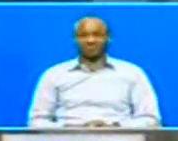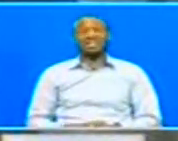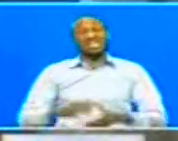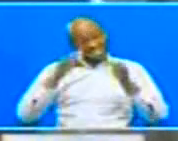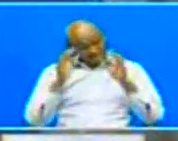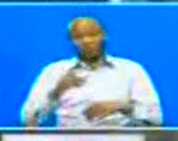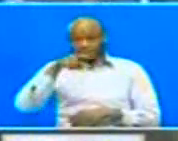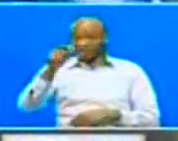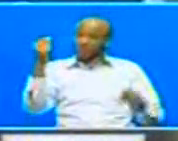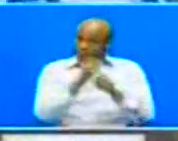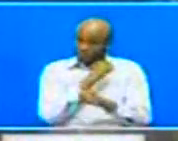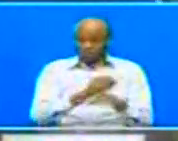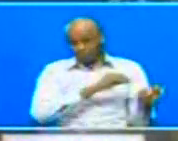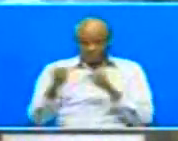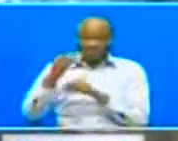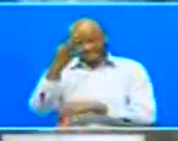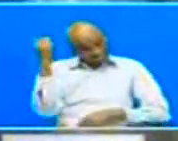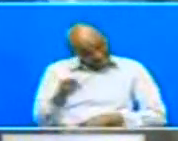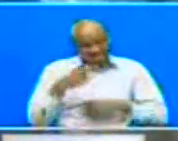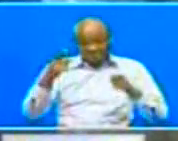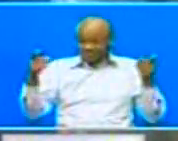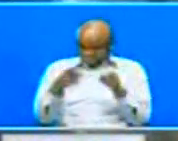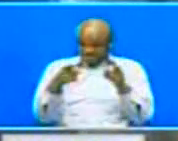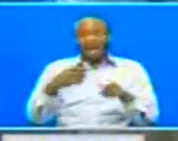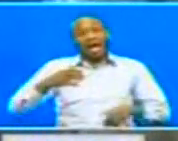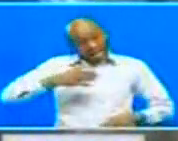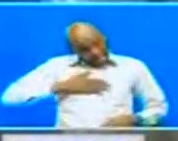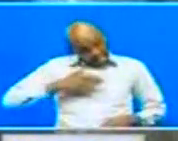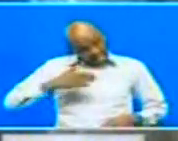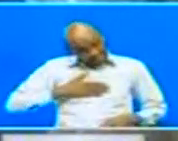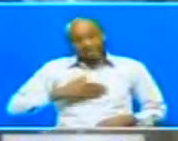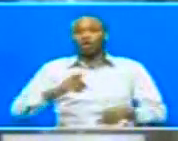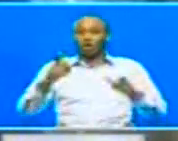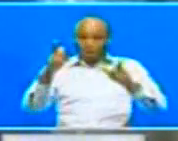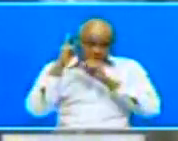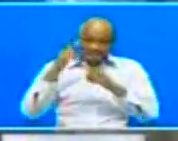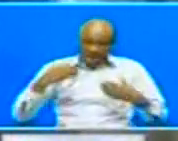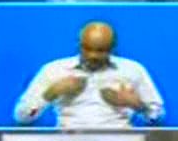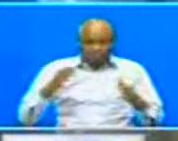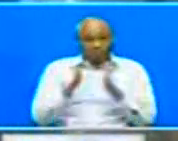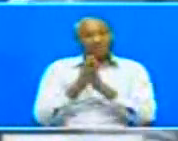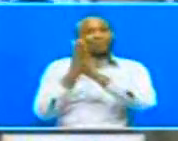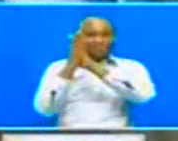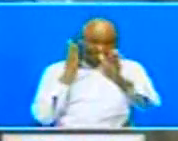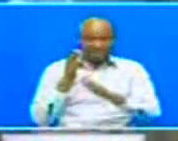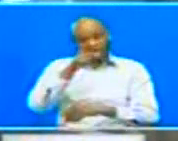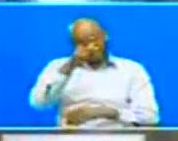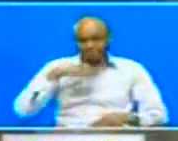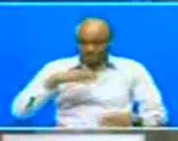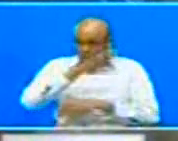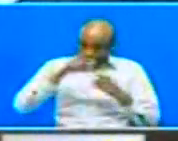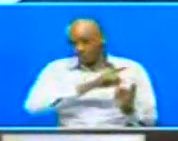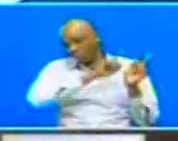Na kama hawatahamisha kwa miezi mitatu, sisi wenyewe tutachukua lori na mabasi hawa